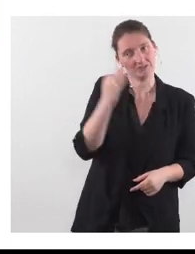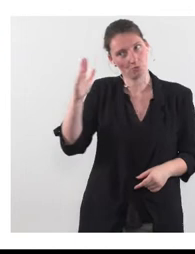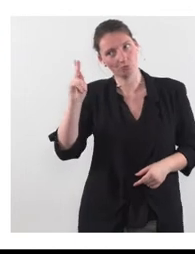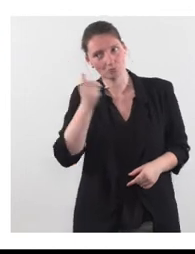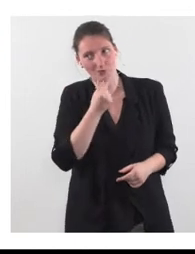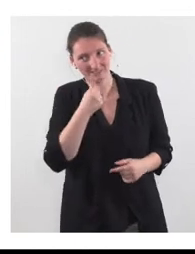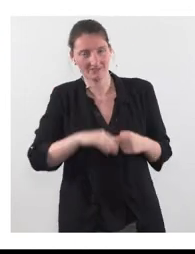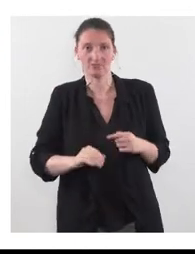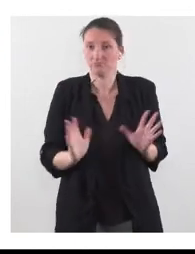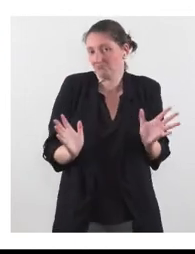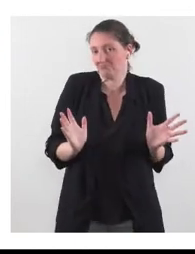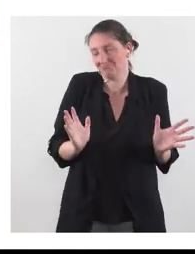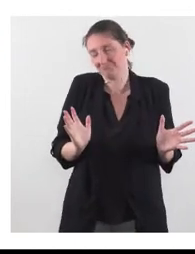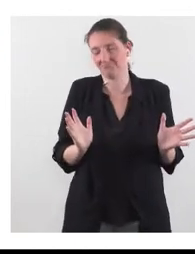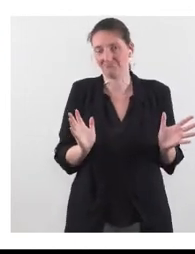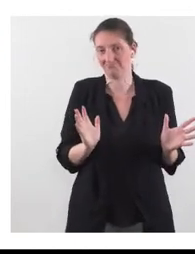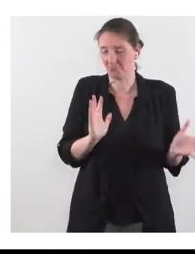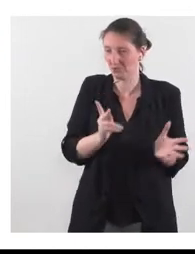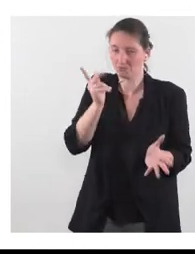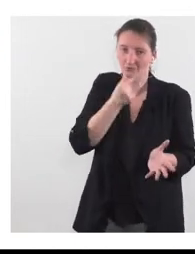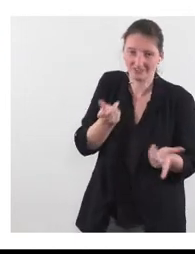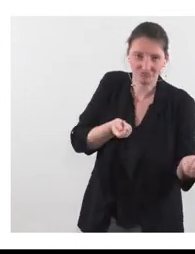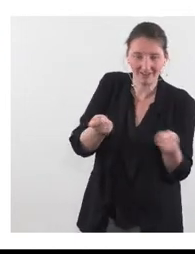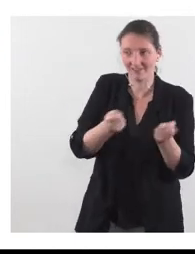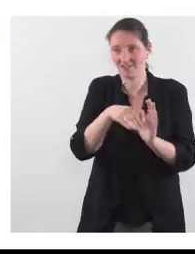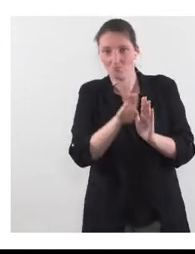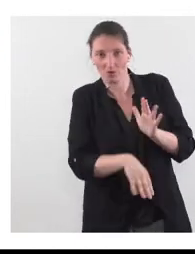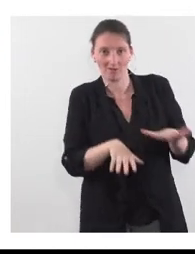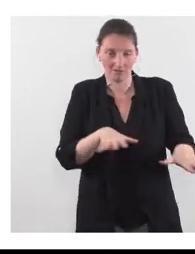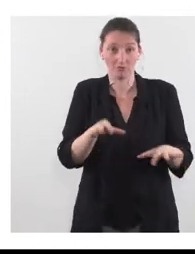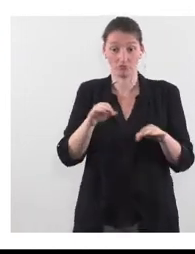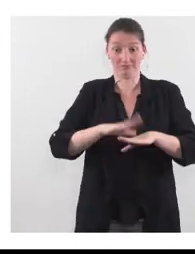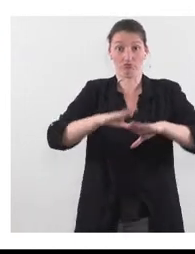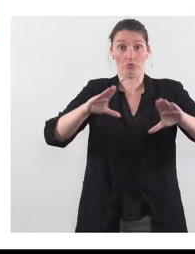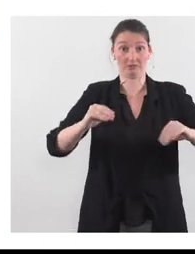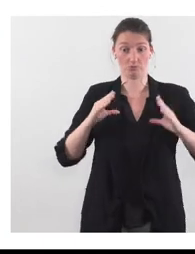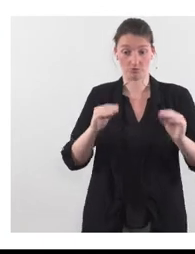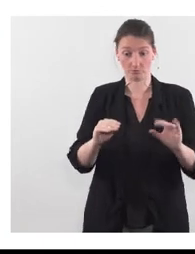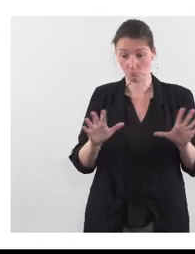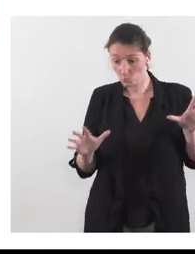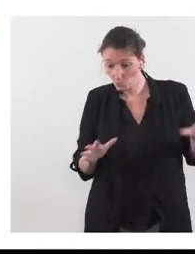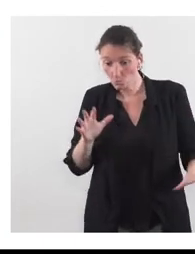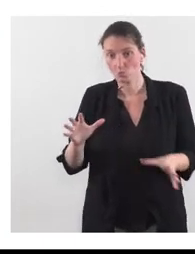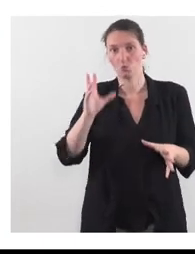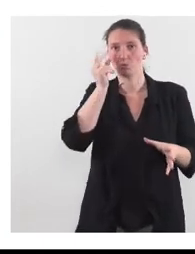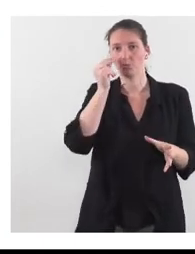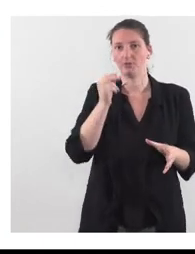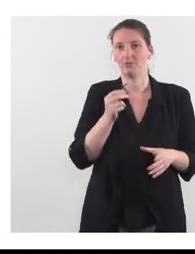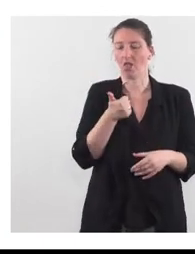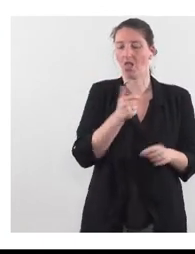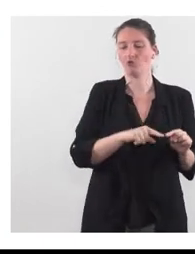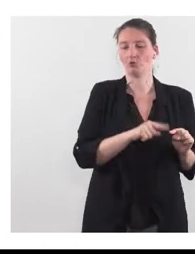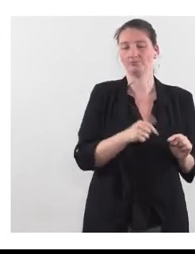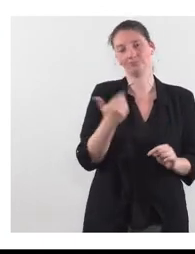plus faciles à gérer. Et nous avons découvert en pratique qu'un mélange de ces différents pouvoirs, ainsi